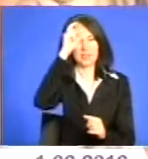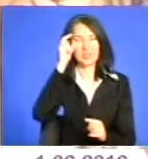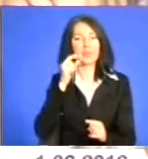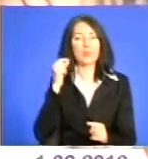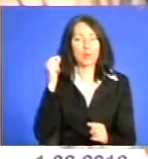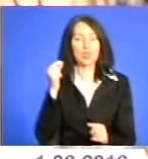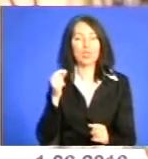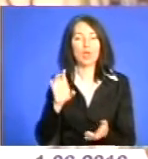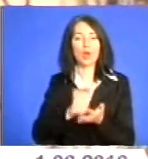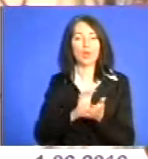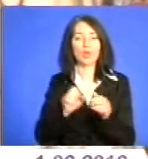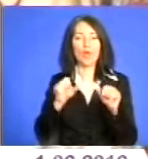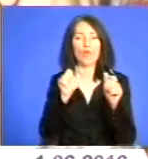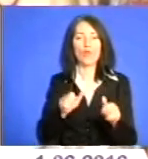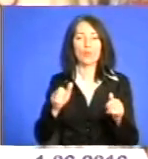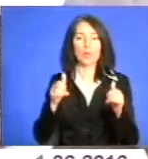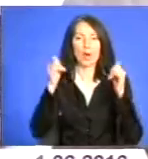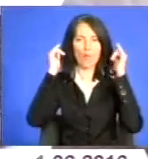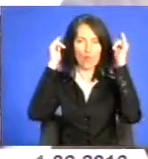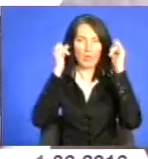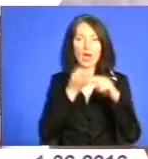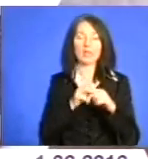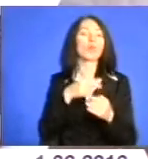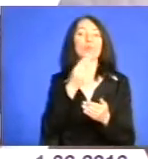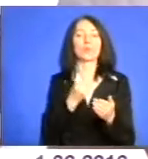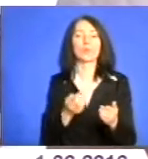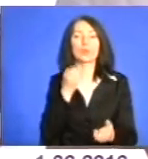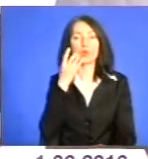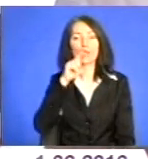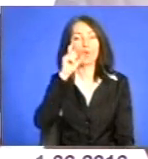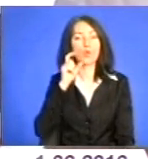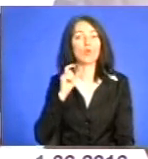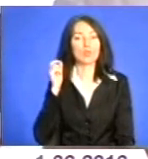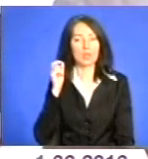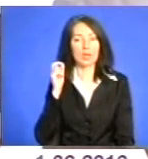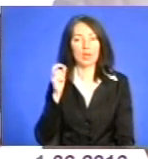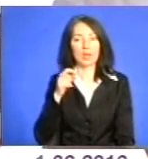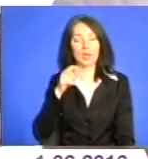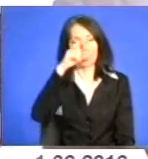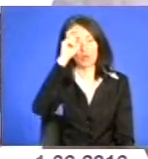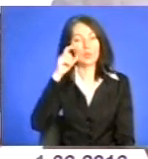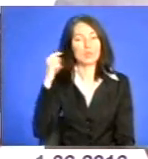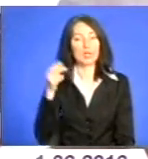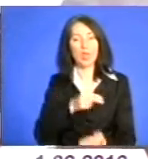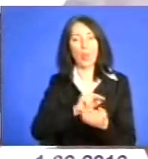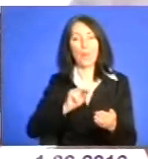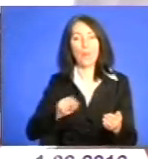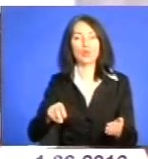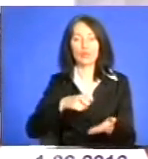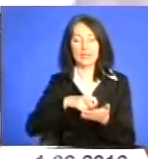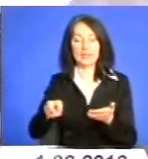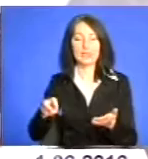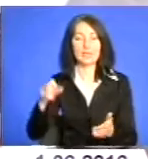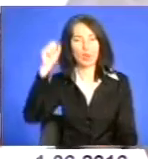формі вола, на якому зображена якраз коли козаки пишуть лист турецькому султану. Це сюжет. Він є в мене,